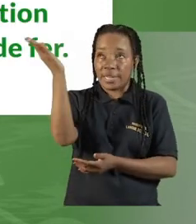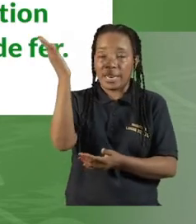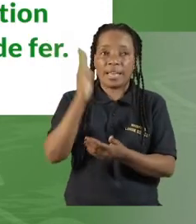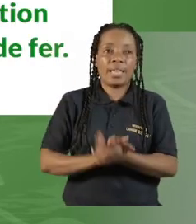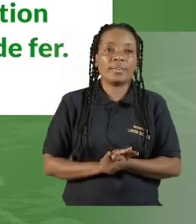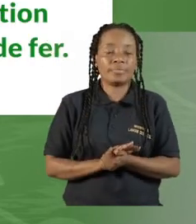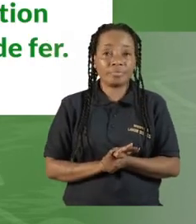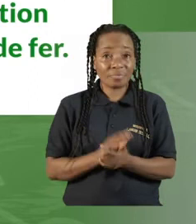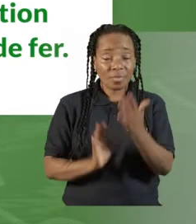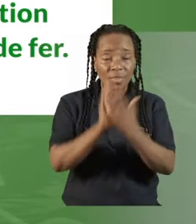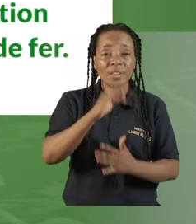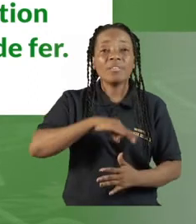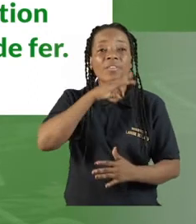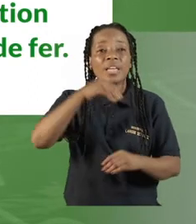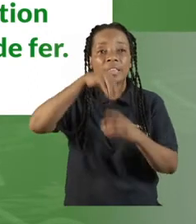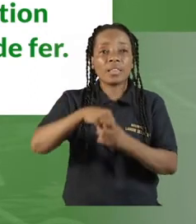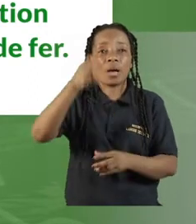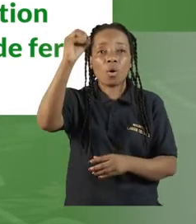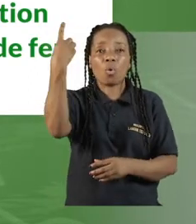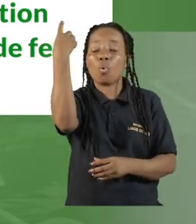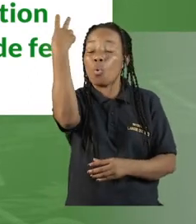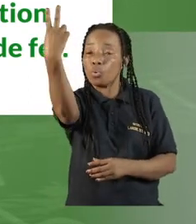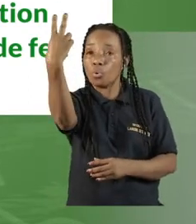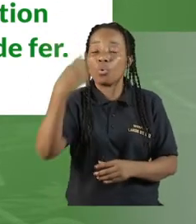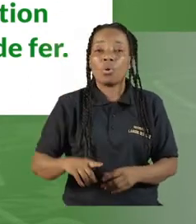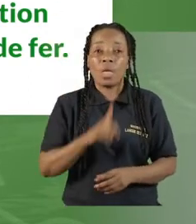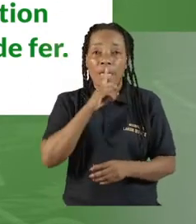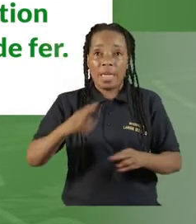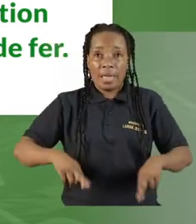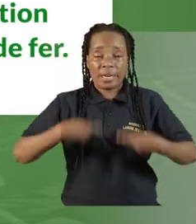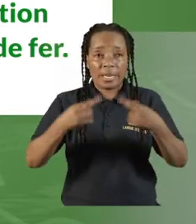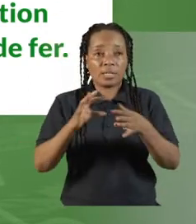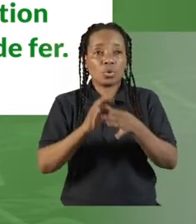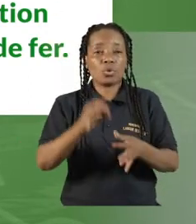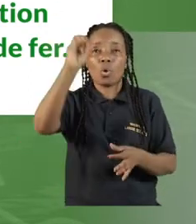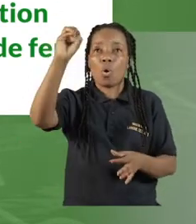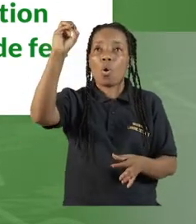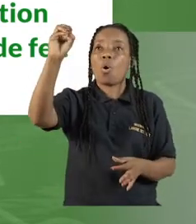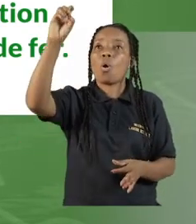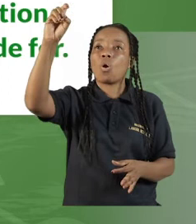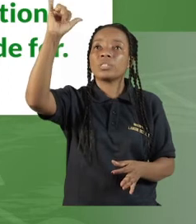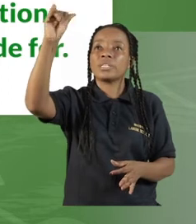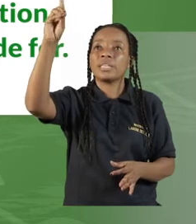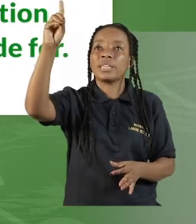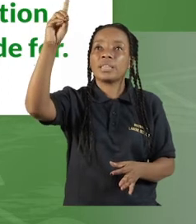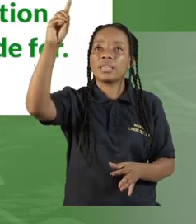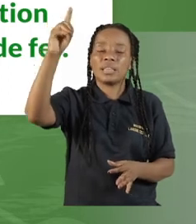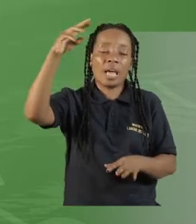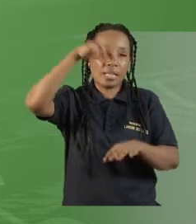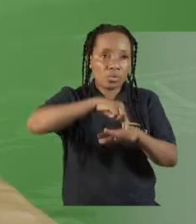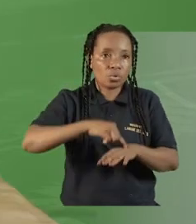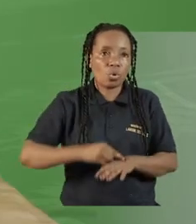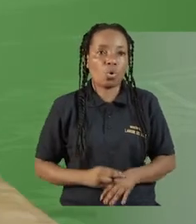dioxygène est une réaction d'oxydation dont le produit est l'oxyde magnétique de